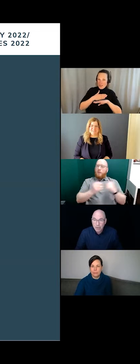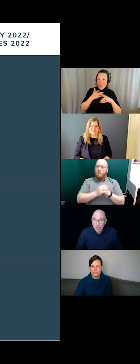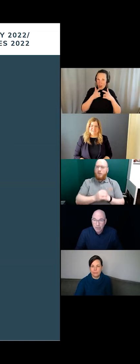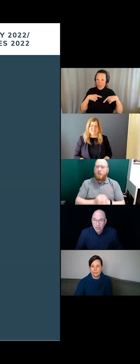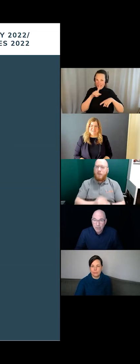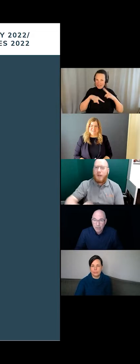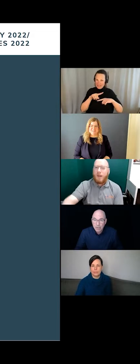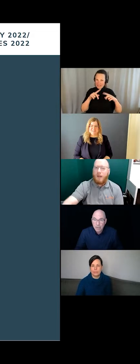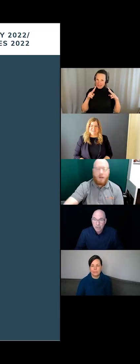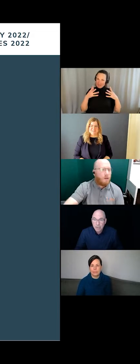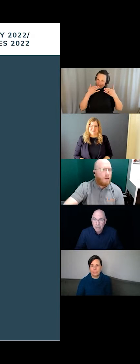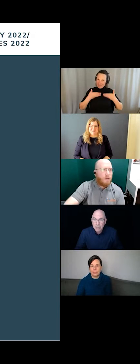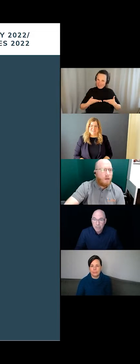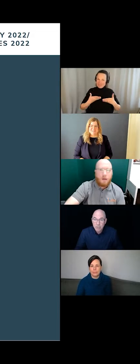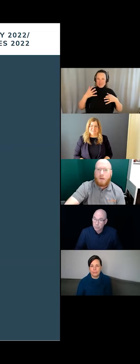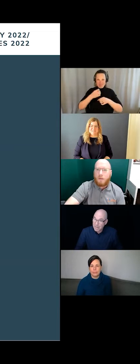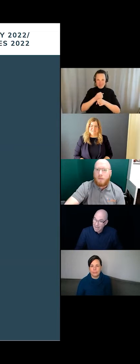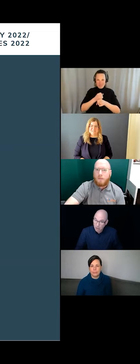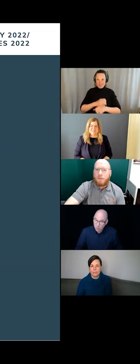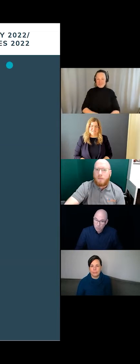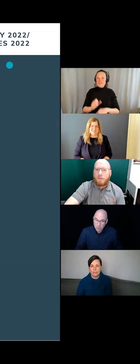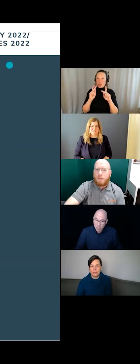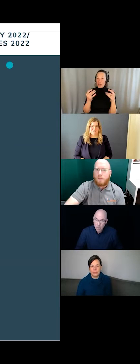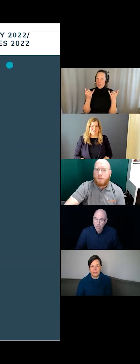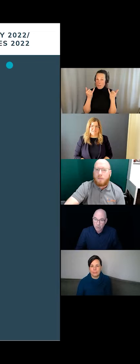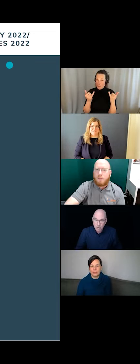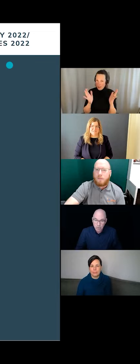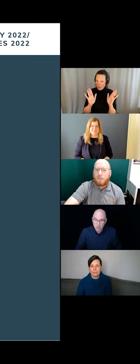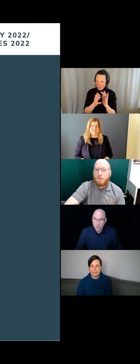Donc, c'est mon introduction dans le langage des signes.